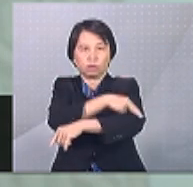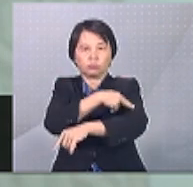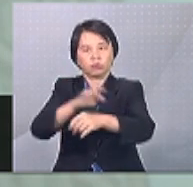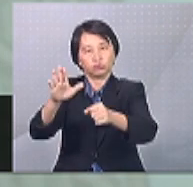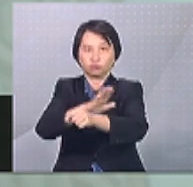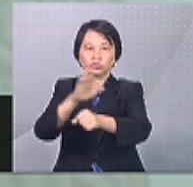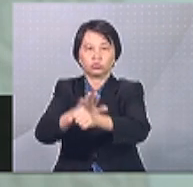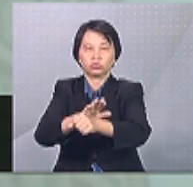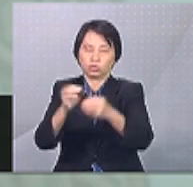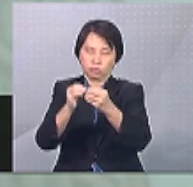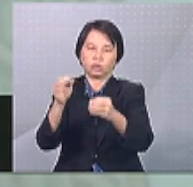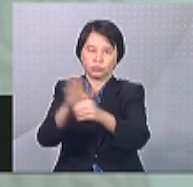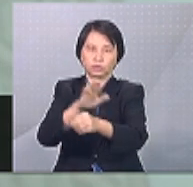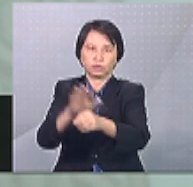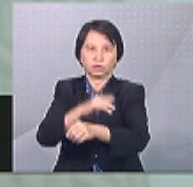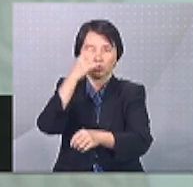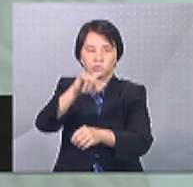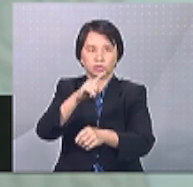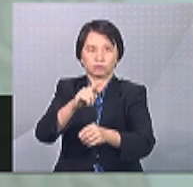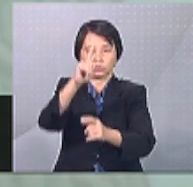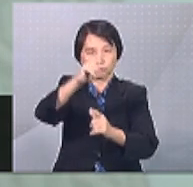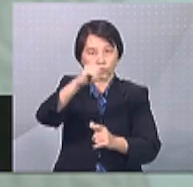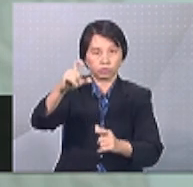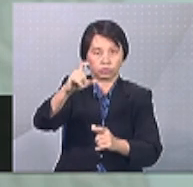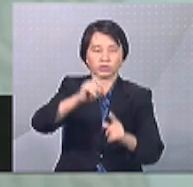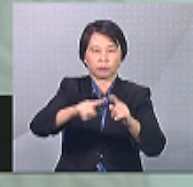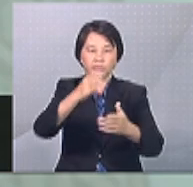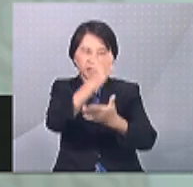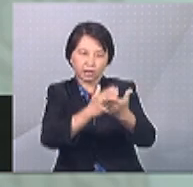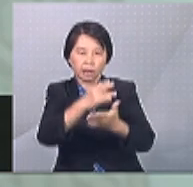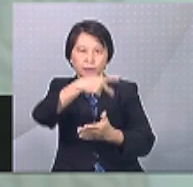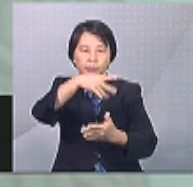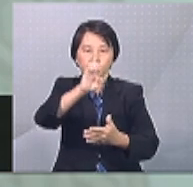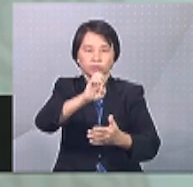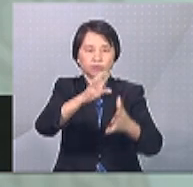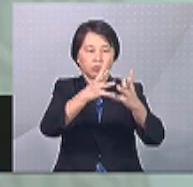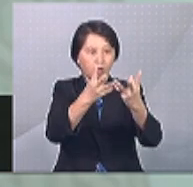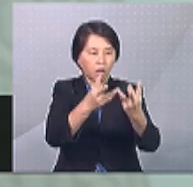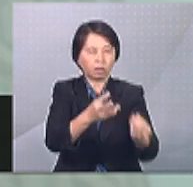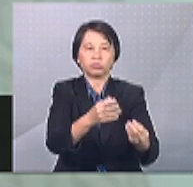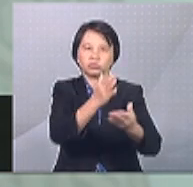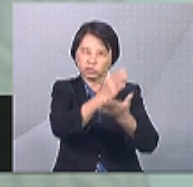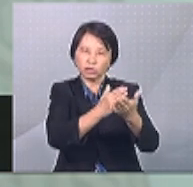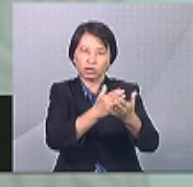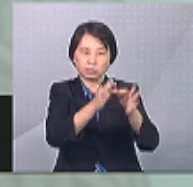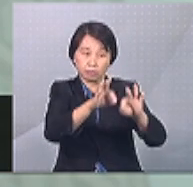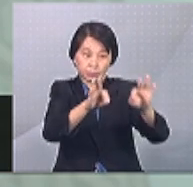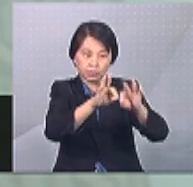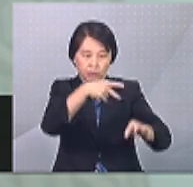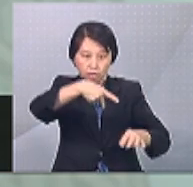to at least for a month. But there are certain PPE that is actually running out, and this is where we need to